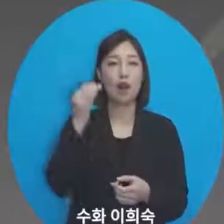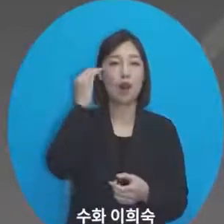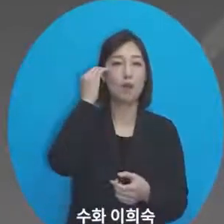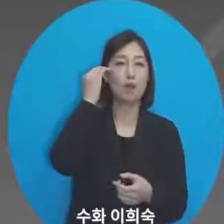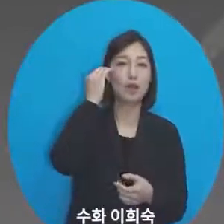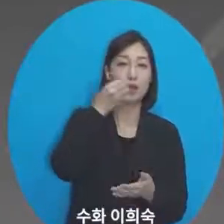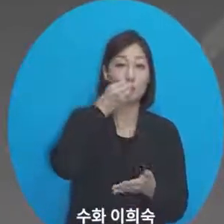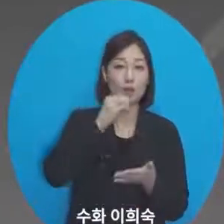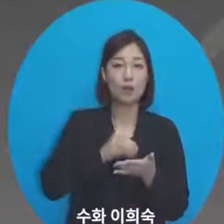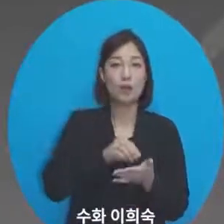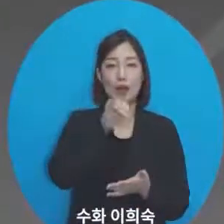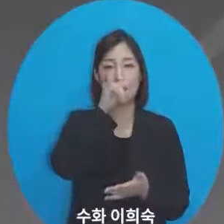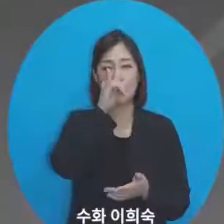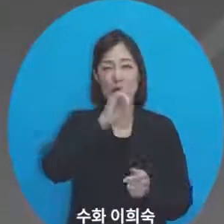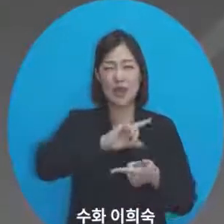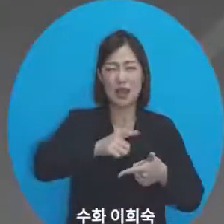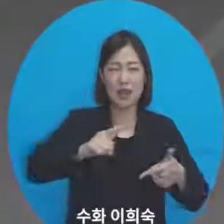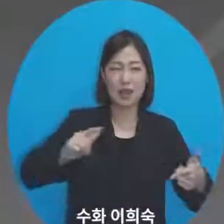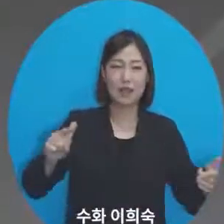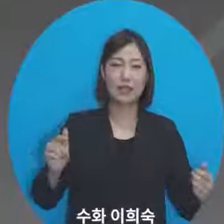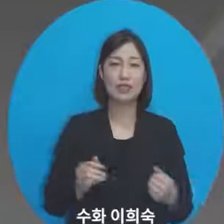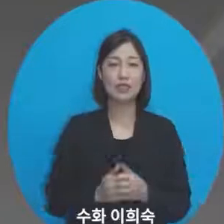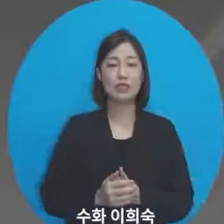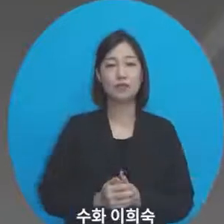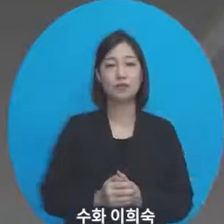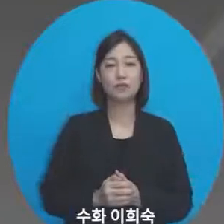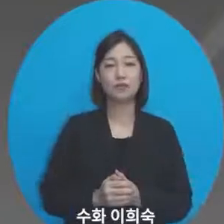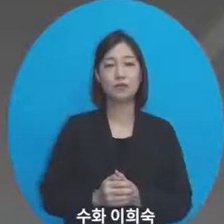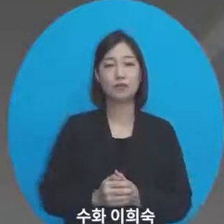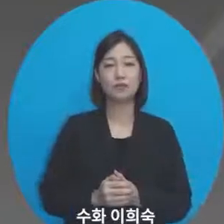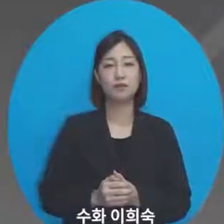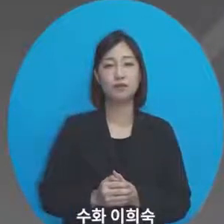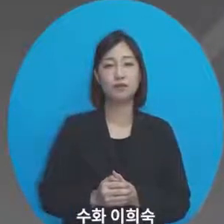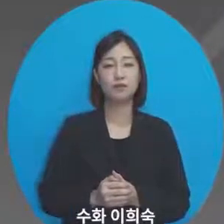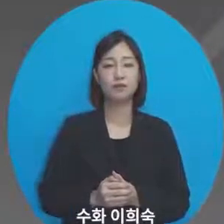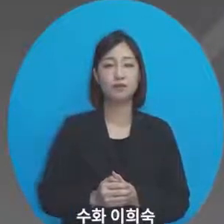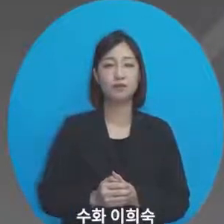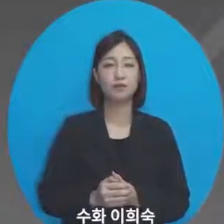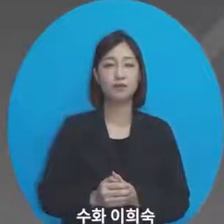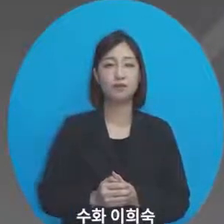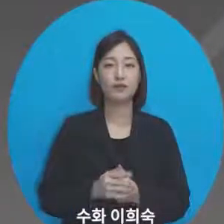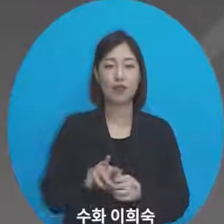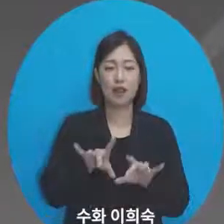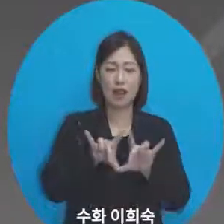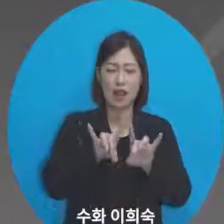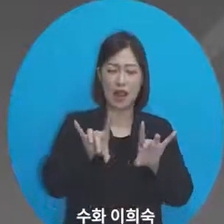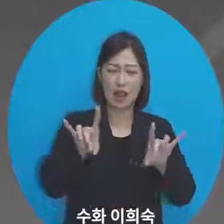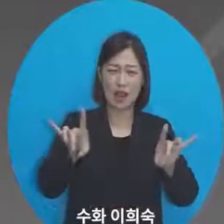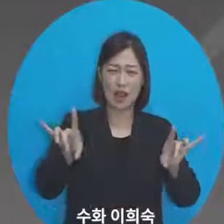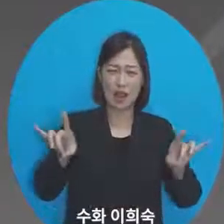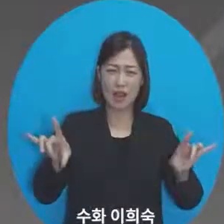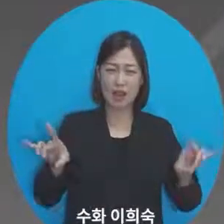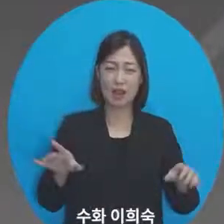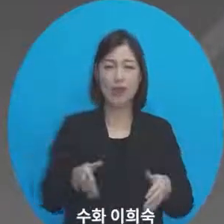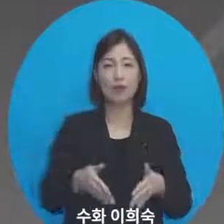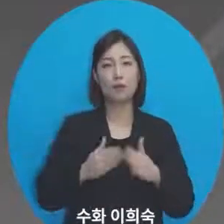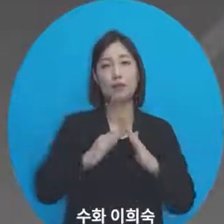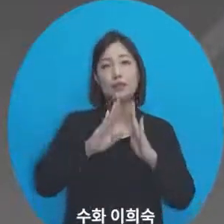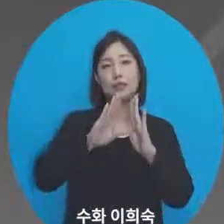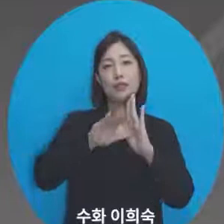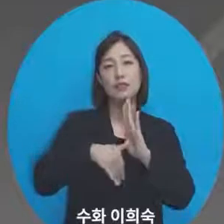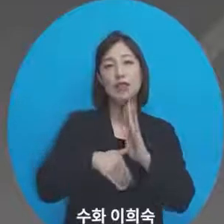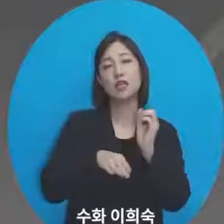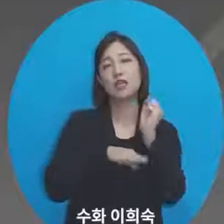흔히 볼라드라고 불리는 차량 진입 억제용 말뚝 같은 상세한 내용 하나하나를 설치 기준을 명시를